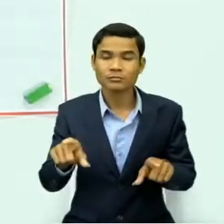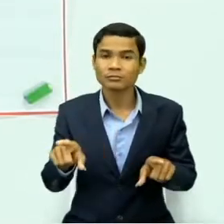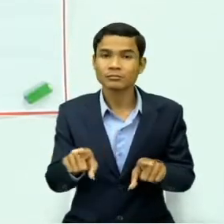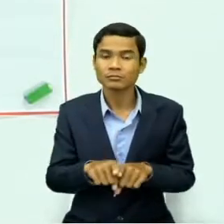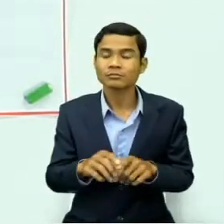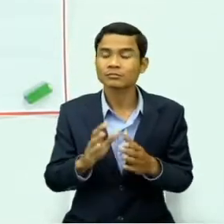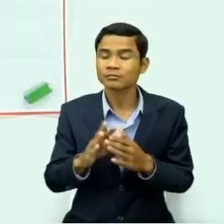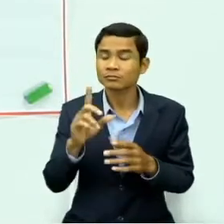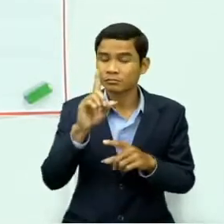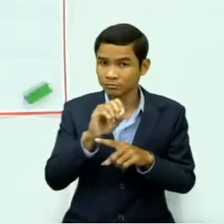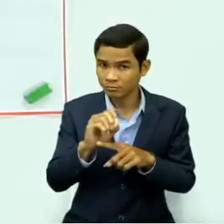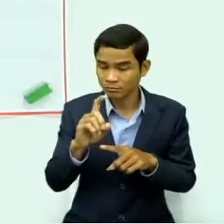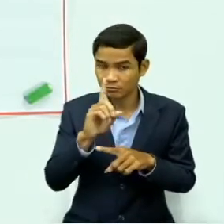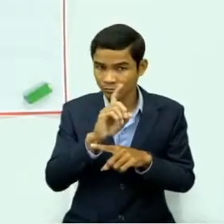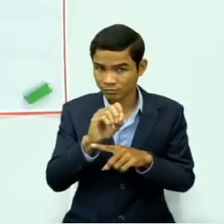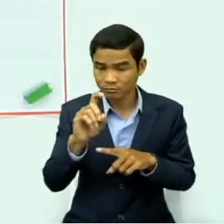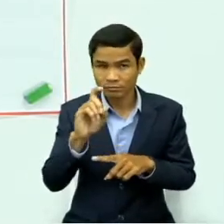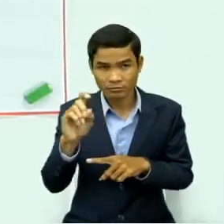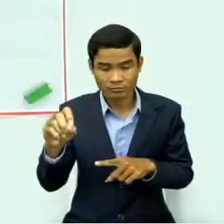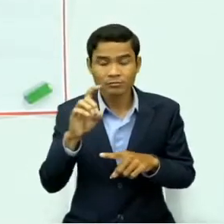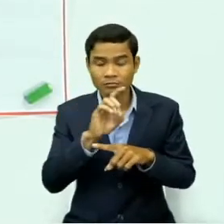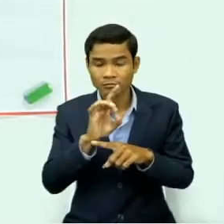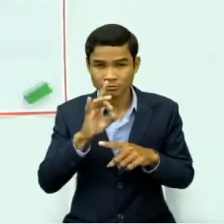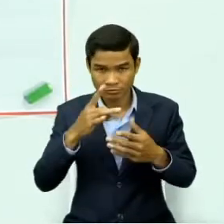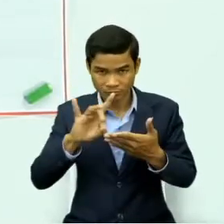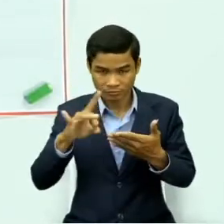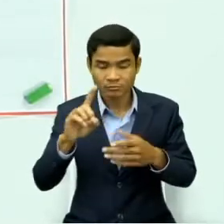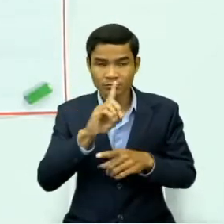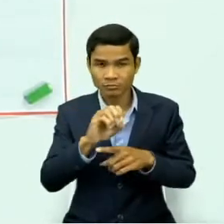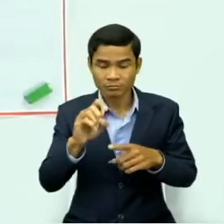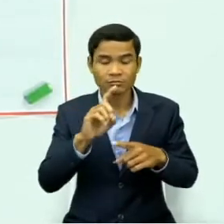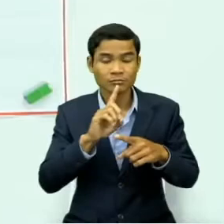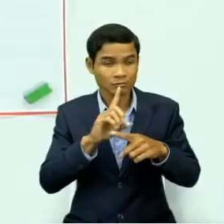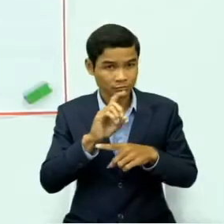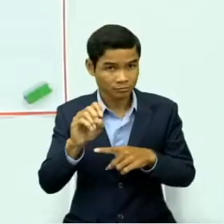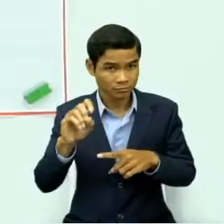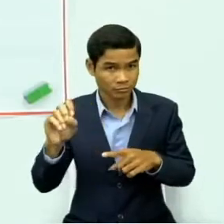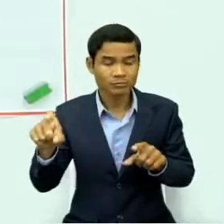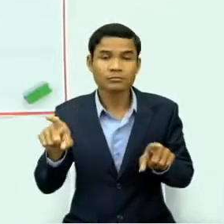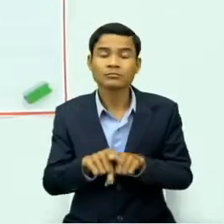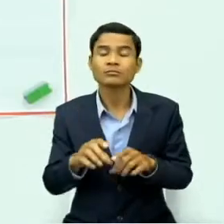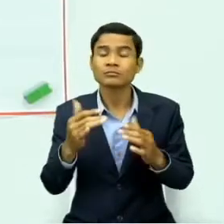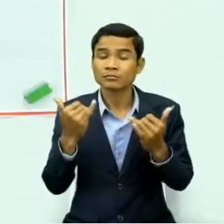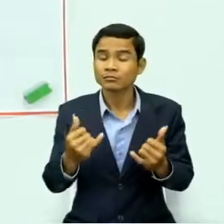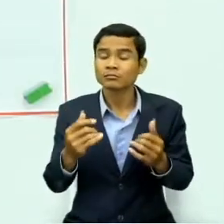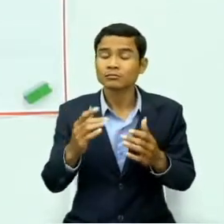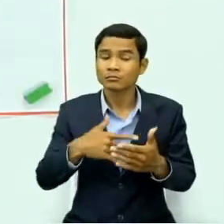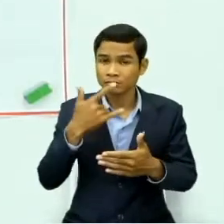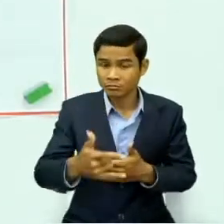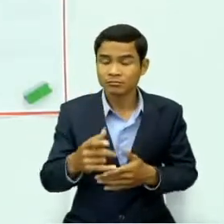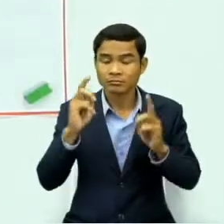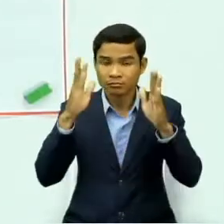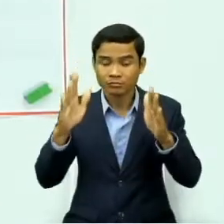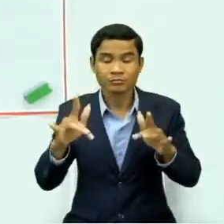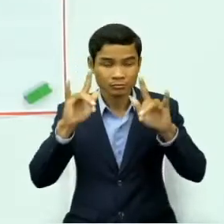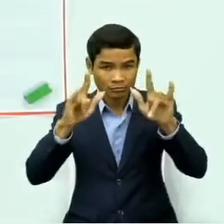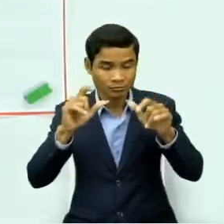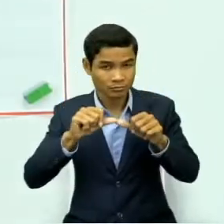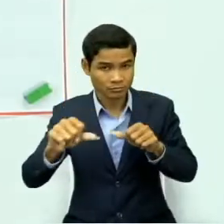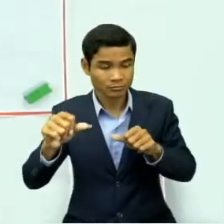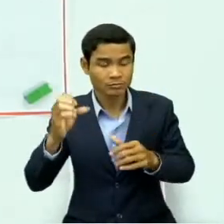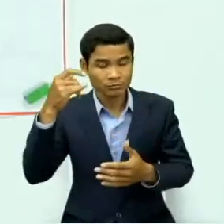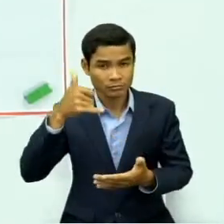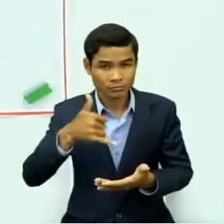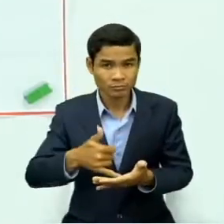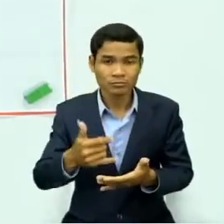bình tụ đọc đất đất khả nì ná. Cứ trăm trời đất khả nì. Chà, ở con bình tụ tiết ní. Ta nè, cựu mình là vậy. Nhờ mốc, bác riêng con bình tụ tiết.